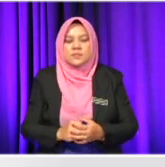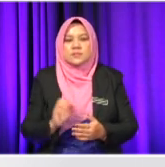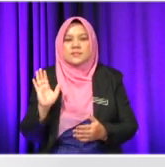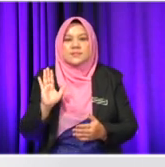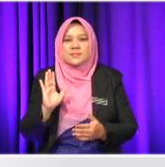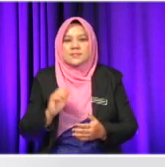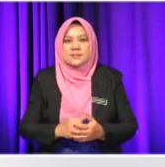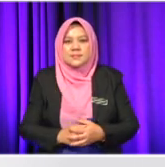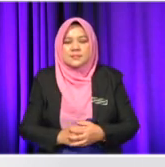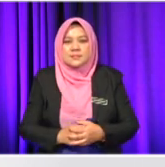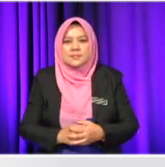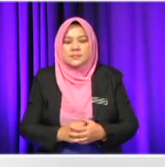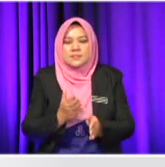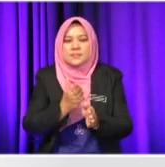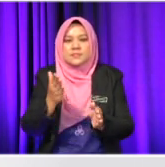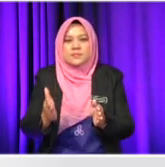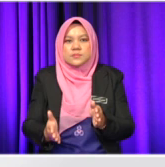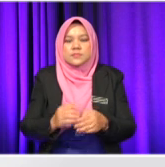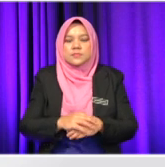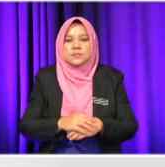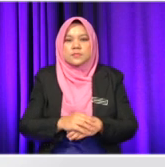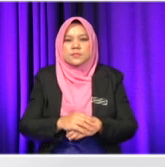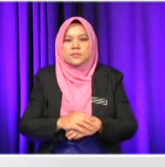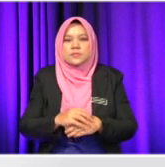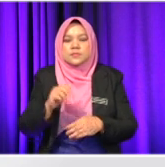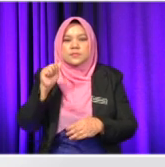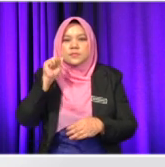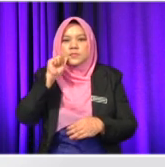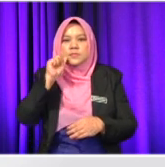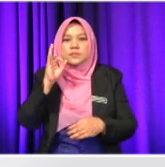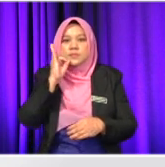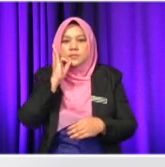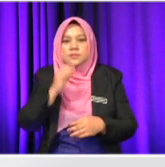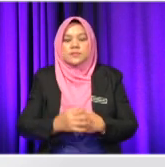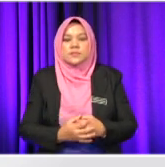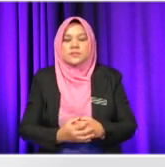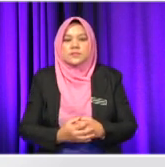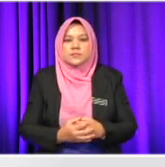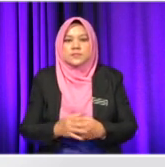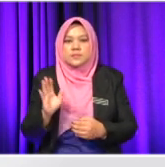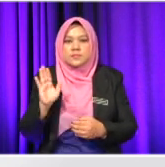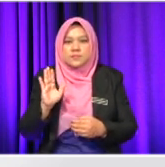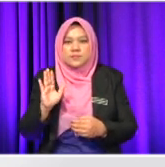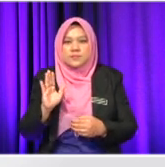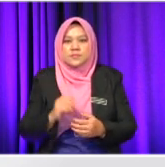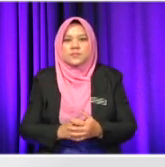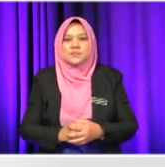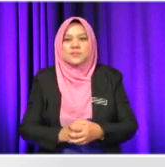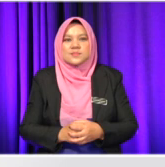Oke Di sebelah ini sebelah atas sana Iyalah Aisyah Fazil bapak isi Keisha